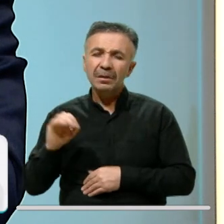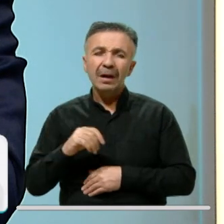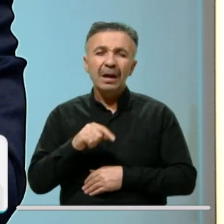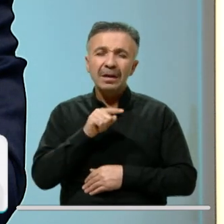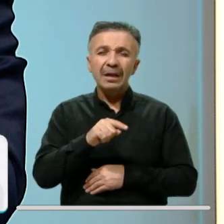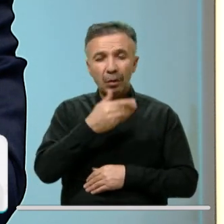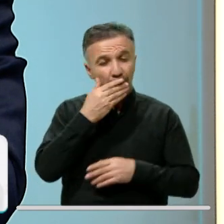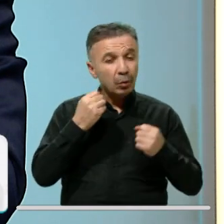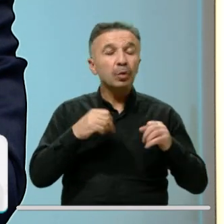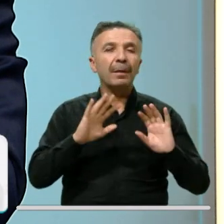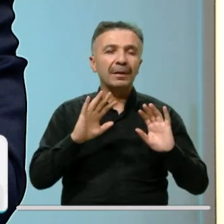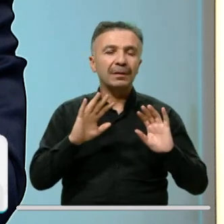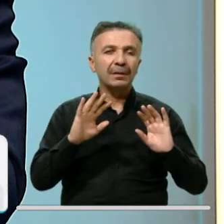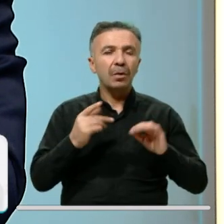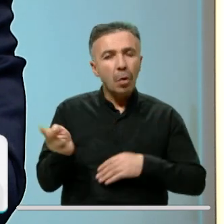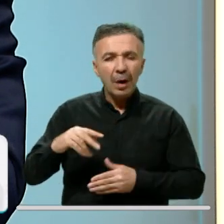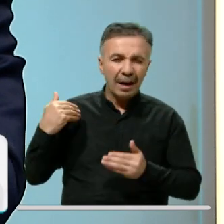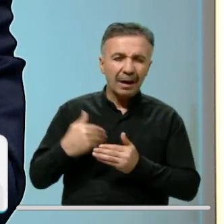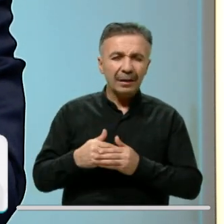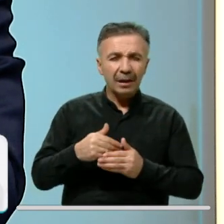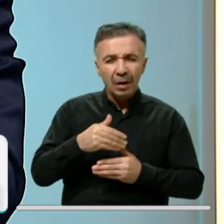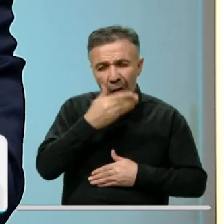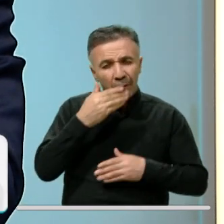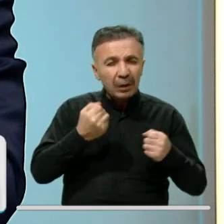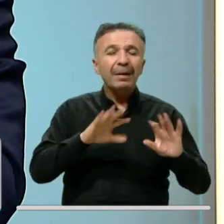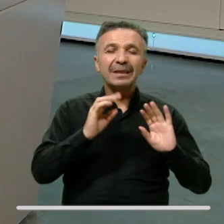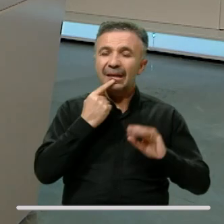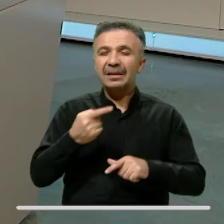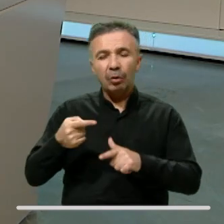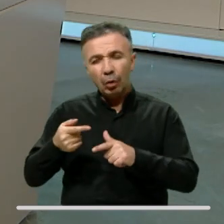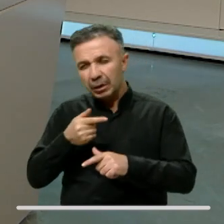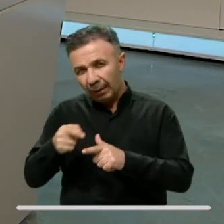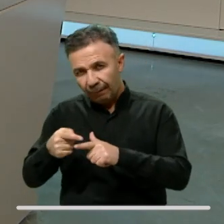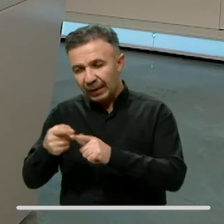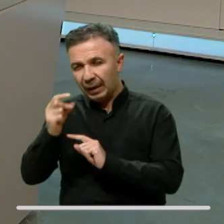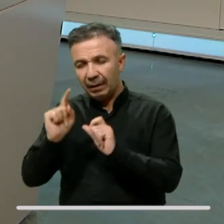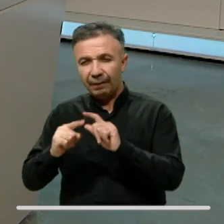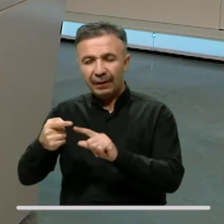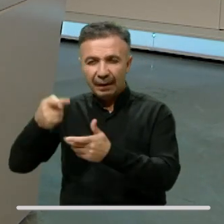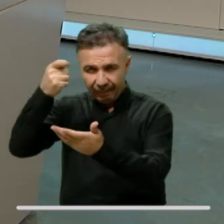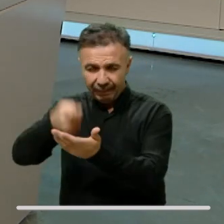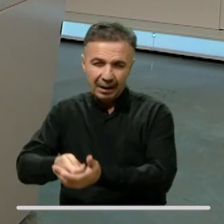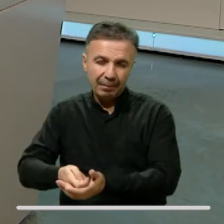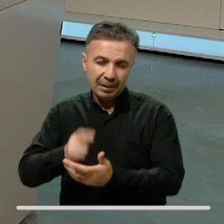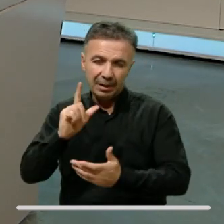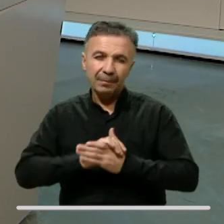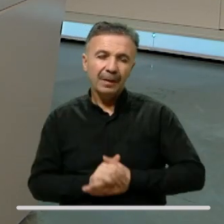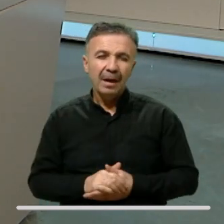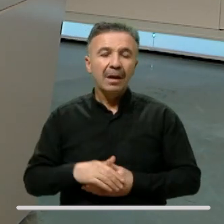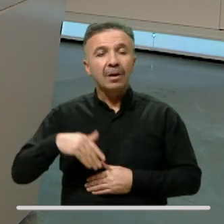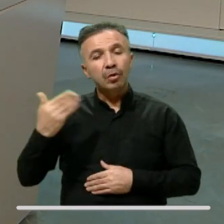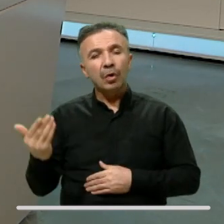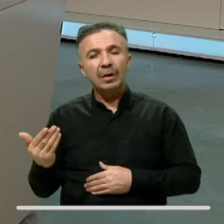oruç tutamazsın derlerse o zaman fidyesini vermelidir. Peki hocam, dediler ki sen ileride